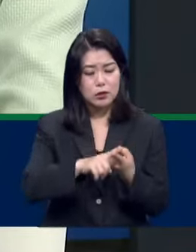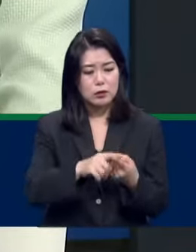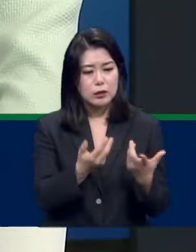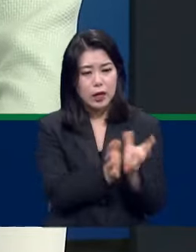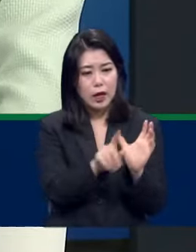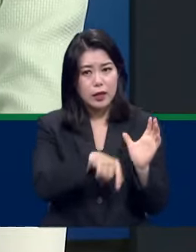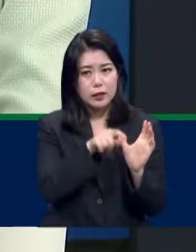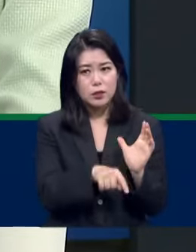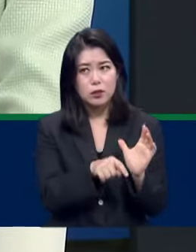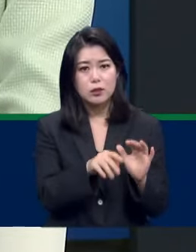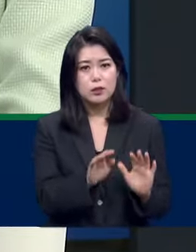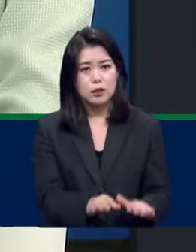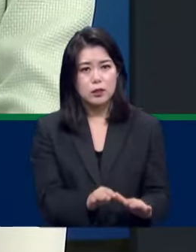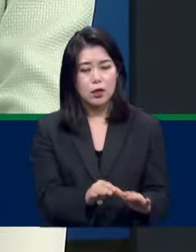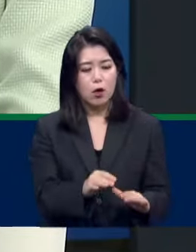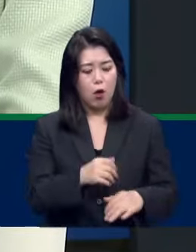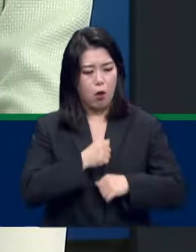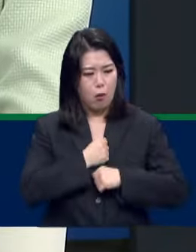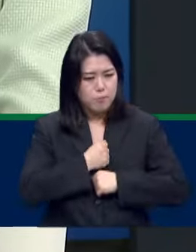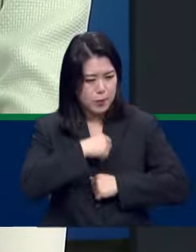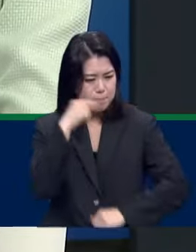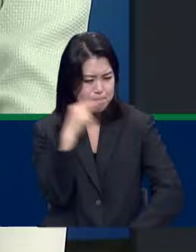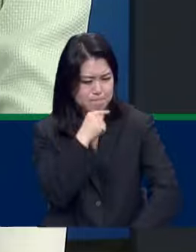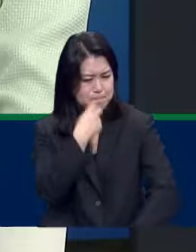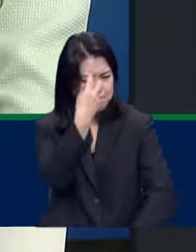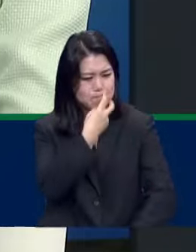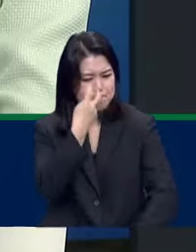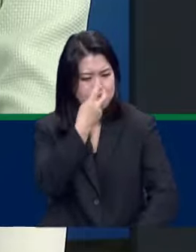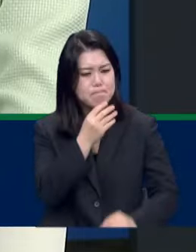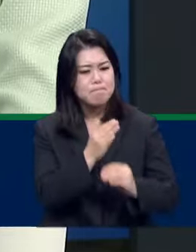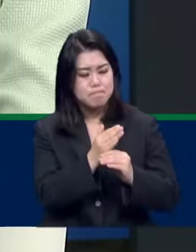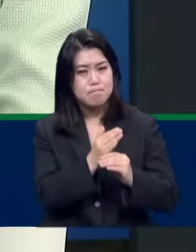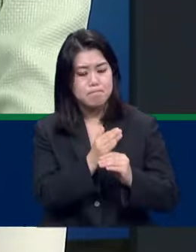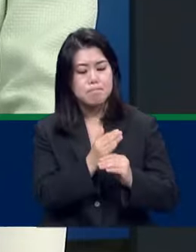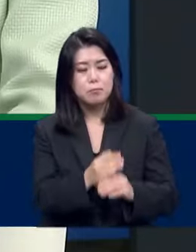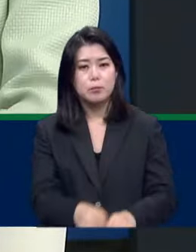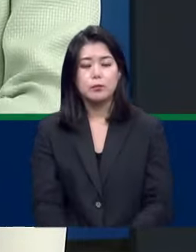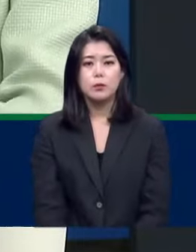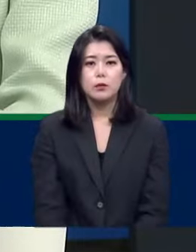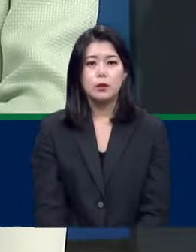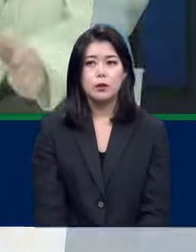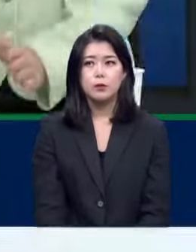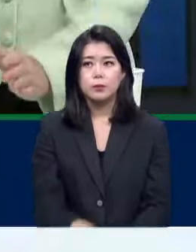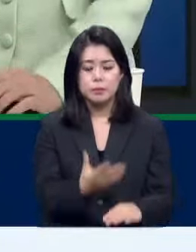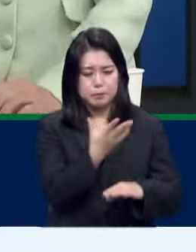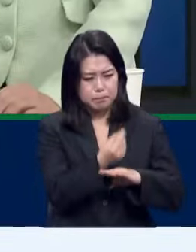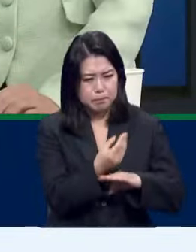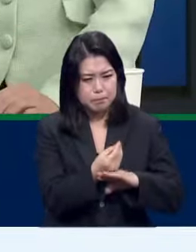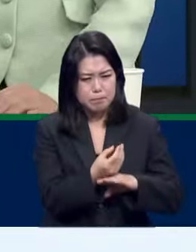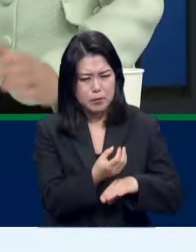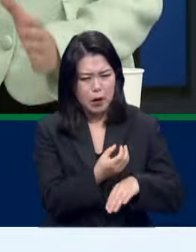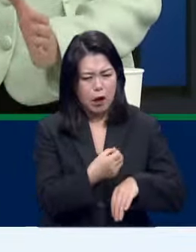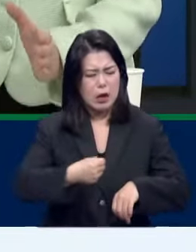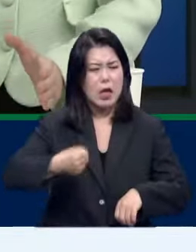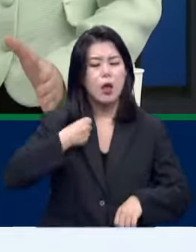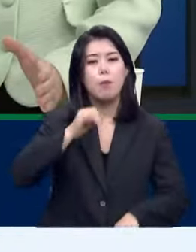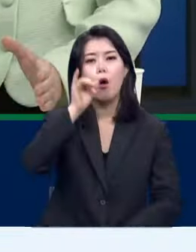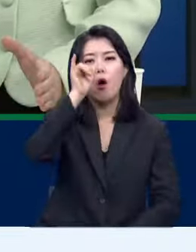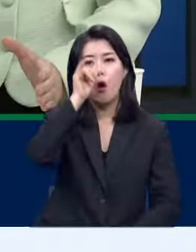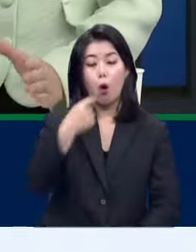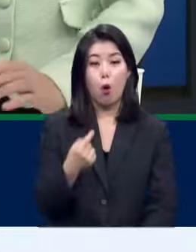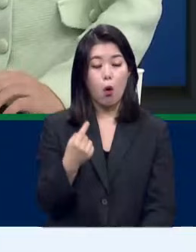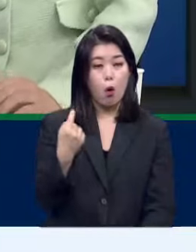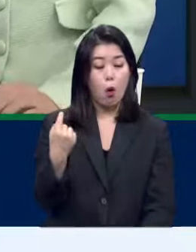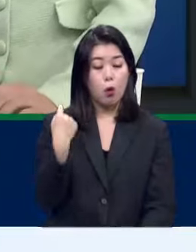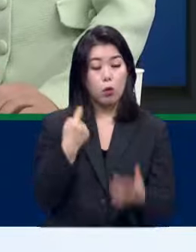내부에서 자체적으로 굉장히 엄정하게 검증을 하고 있다라고 들었습니다 사실이 녹취 파 파급력 자체가 어제 공개된 것만